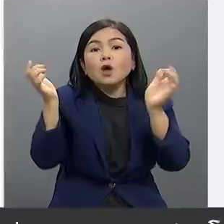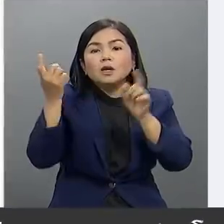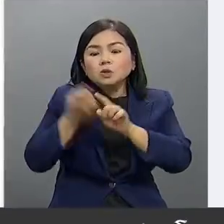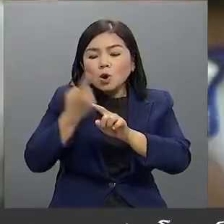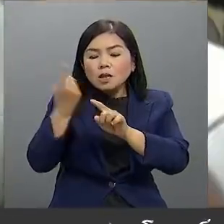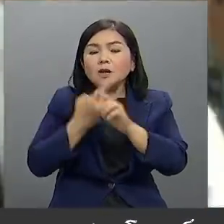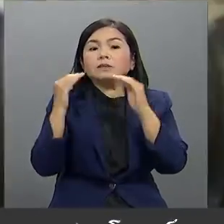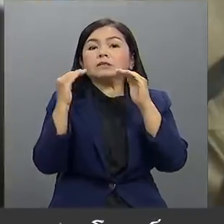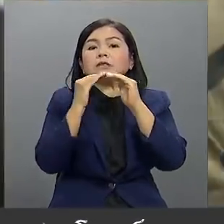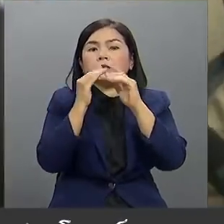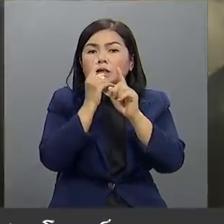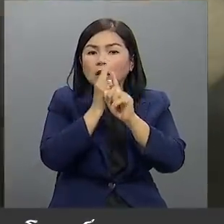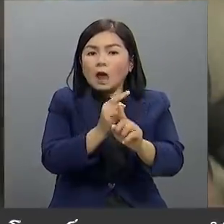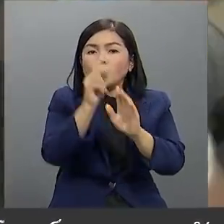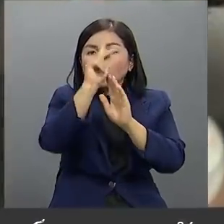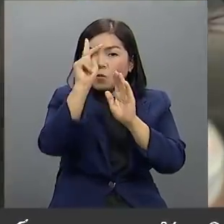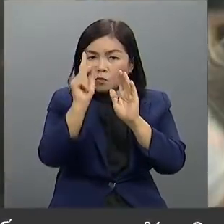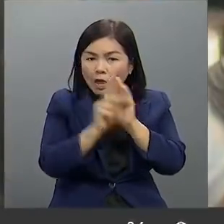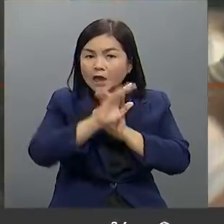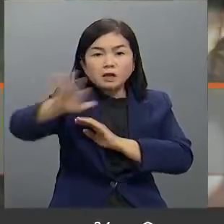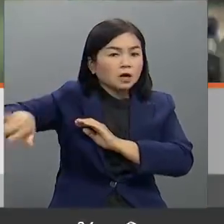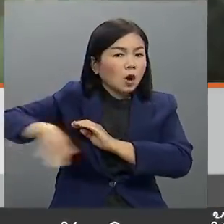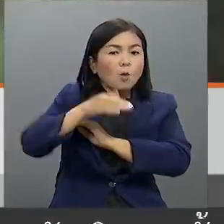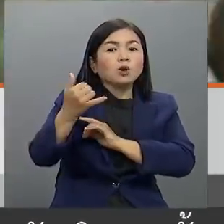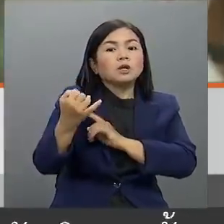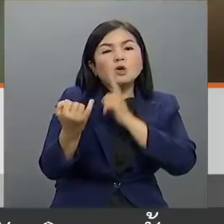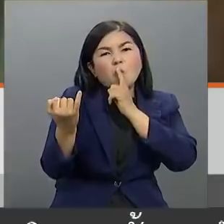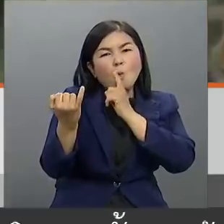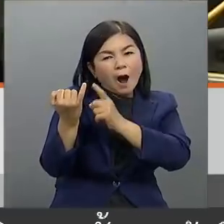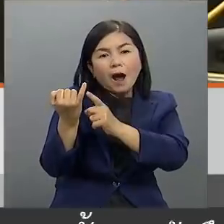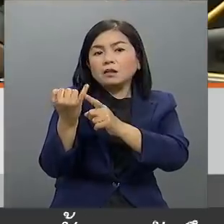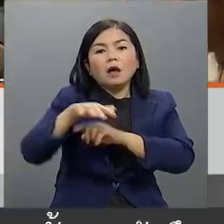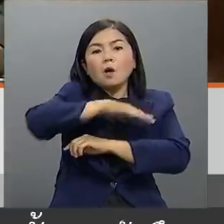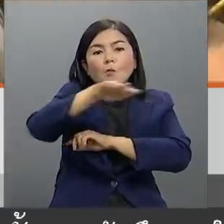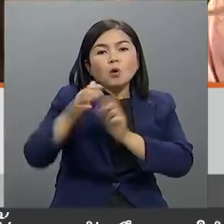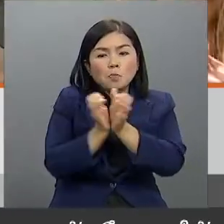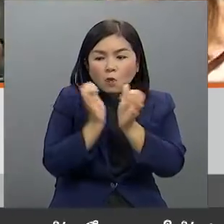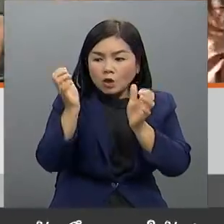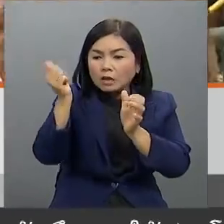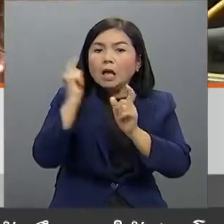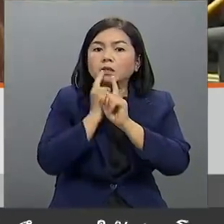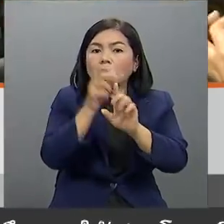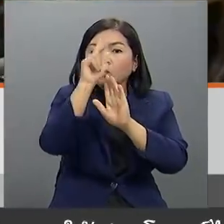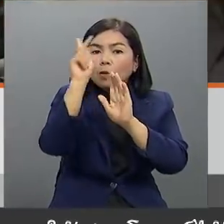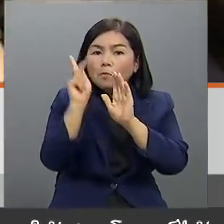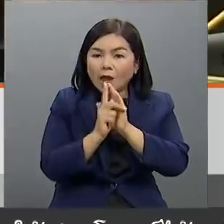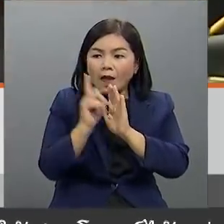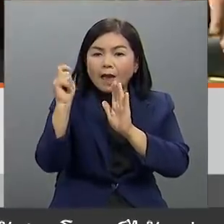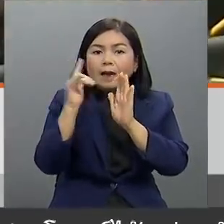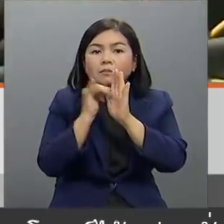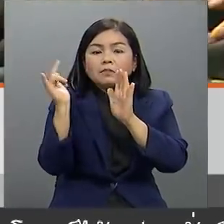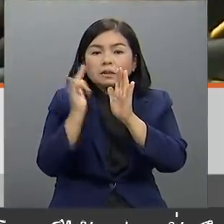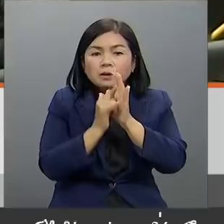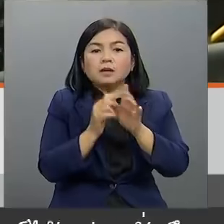หมายของผู้ต้องหาและจำเลยทุกคนตามประมวลกฎหมายวิธีพิจารณาความอาญาบัญญัติไว้ในมาตรา 107